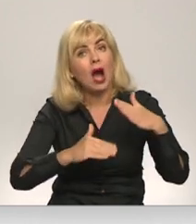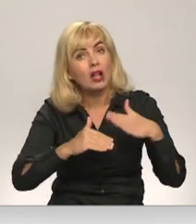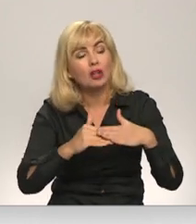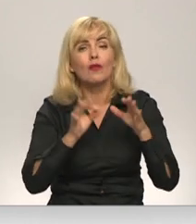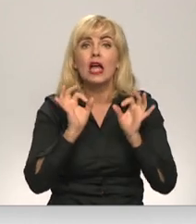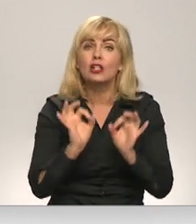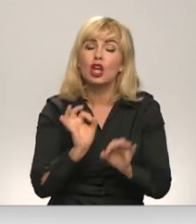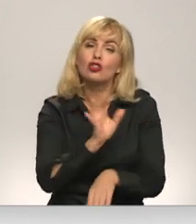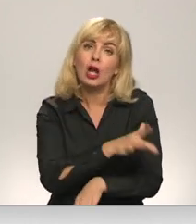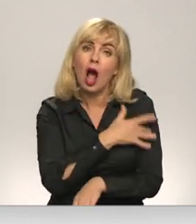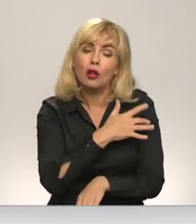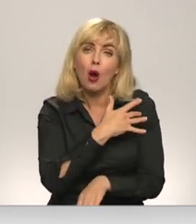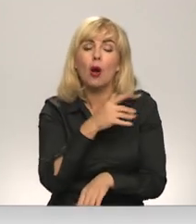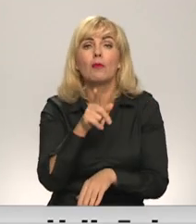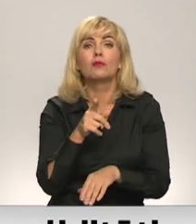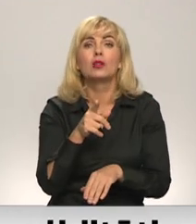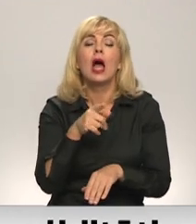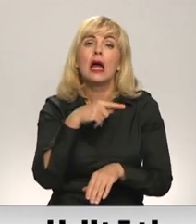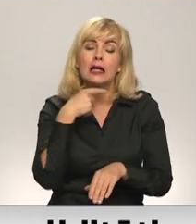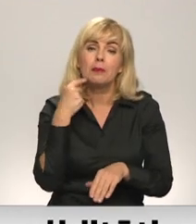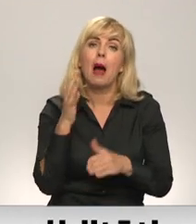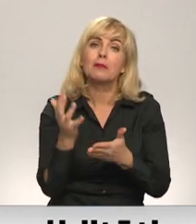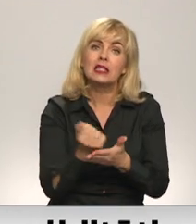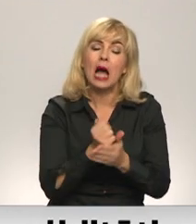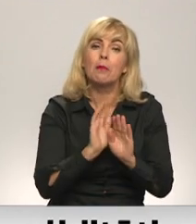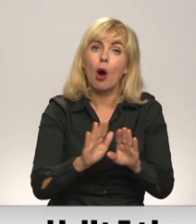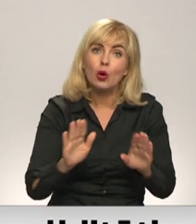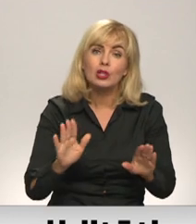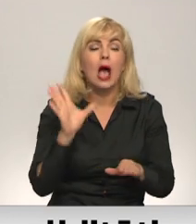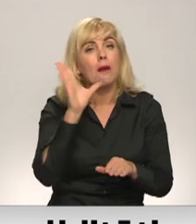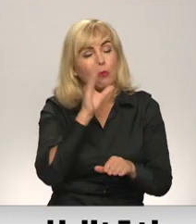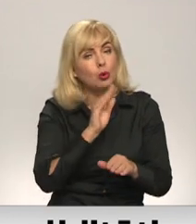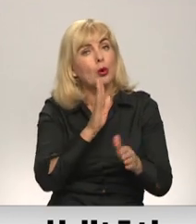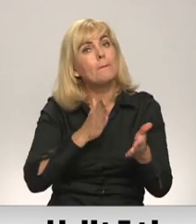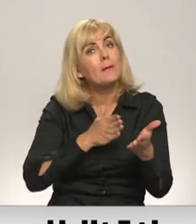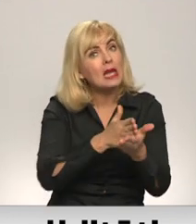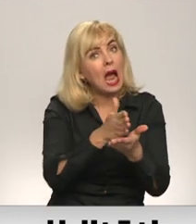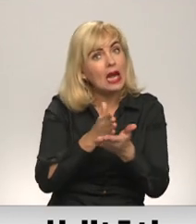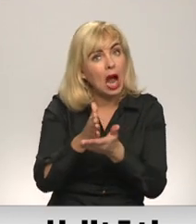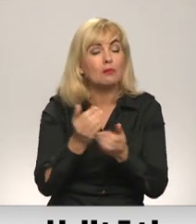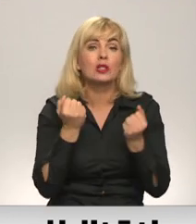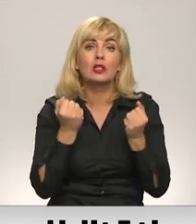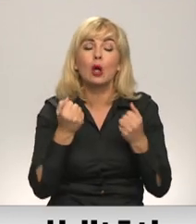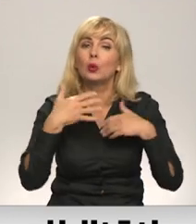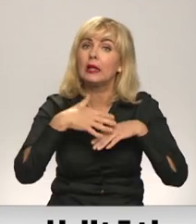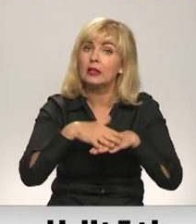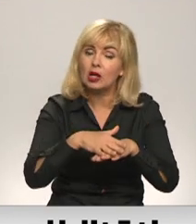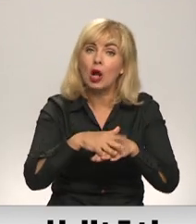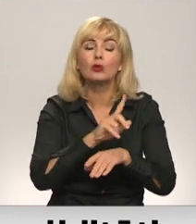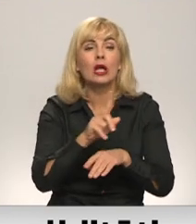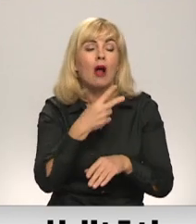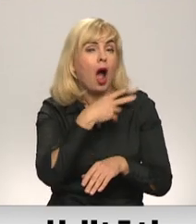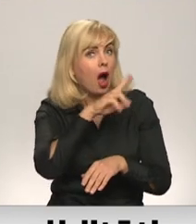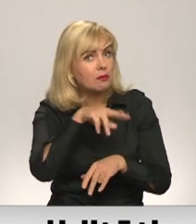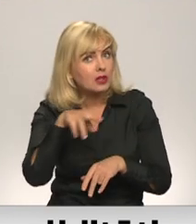tiešām kalpotu tam mērķim, ko mēs vēlamies sasniegt, lai muzejs būtu ļoti pieejams, lai šīs satura interpretācijas par to, kas šeit ir apskatāms,